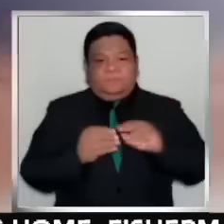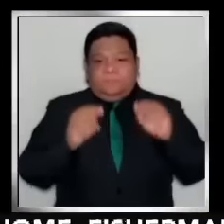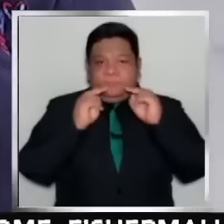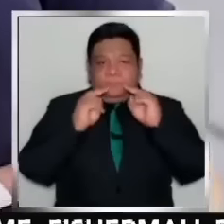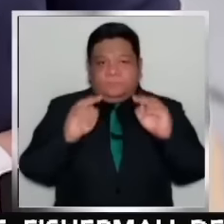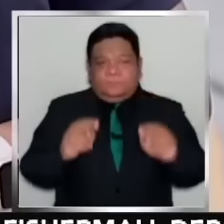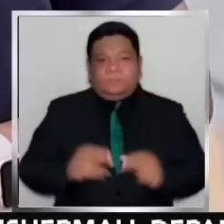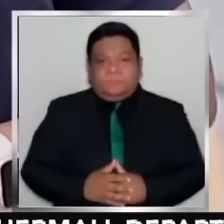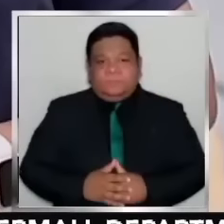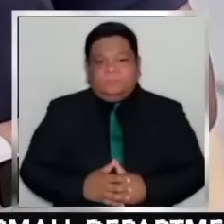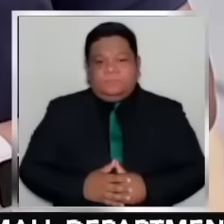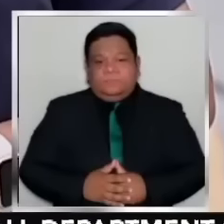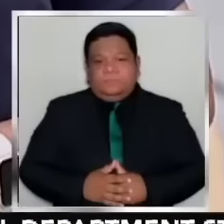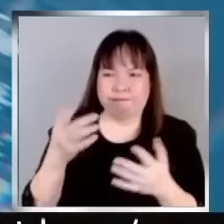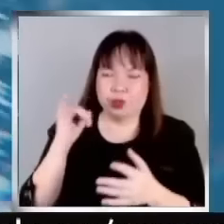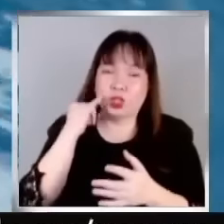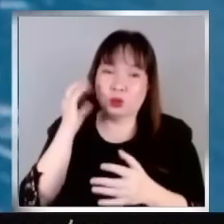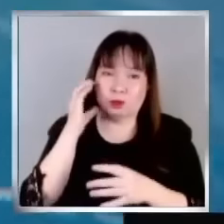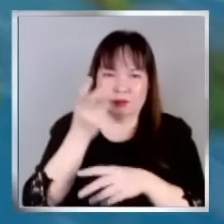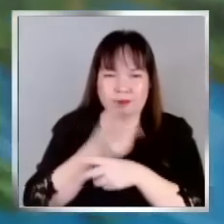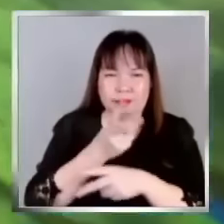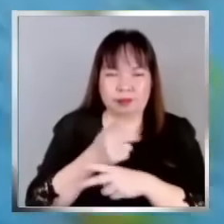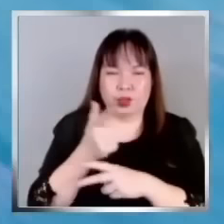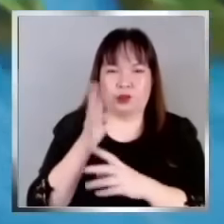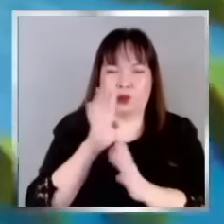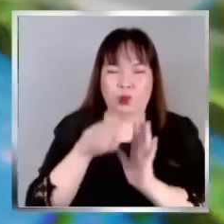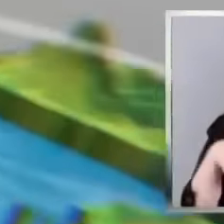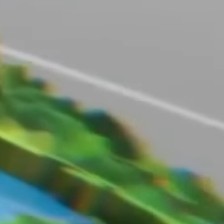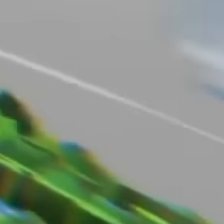Nakatuto, 24 Horas.